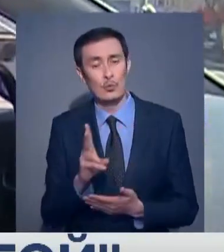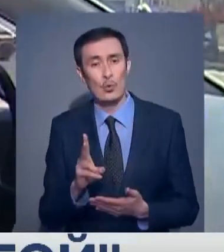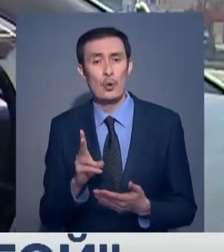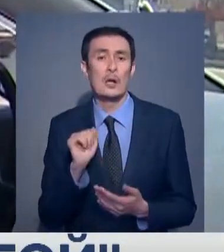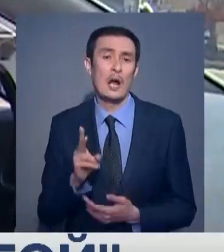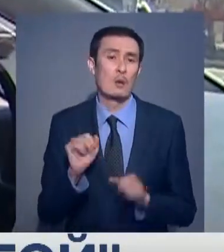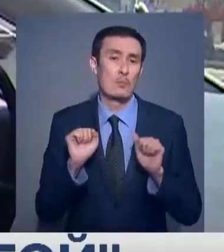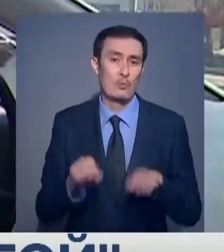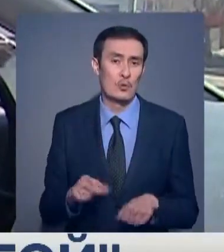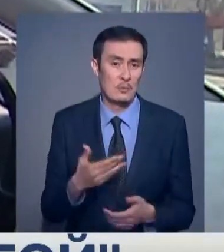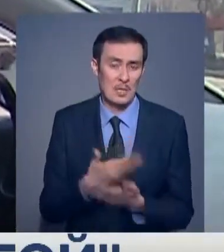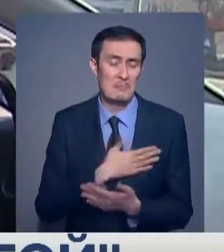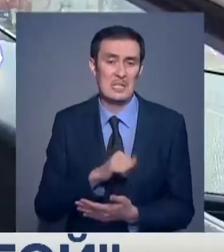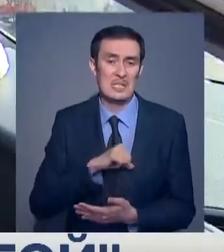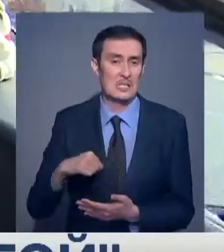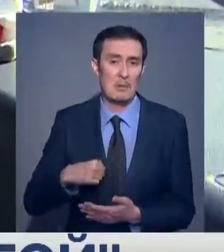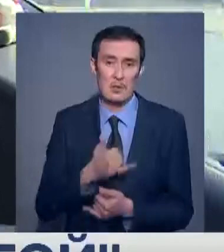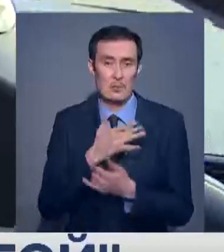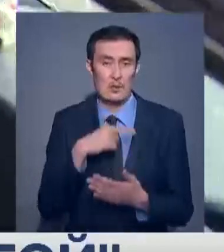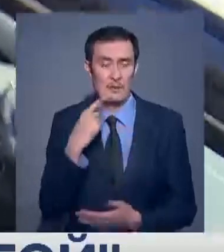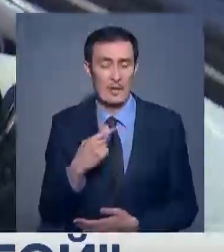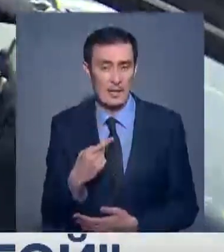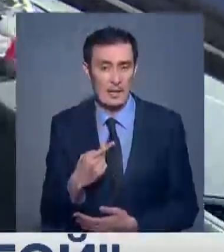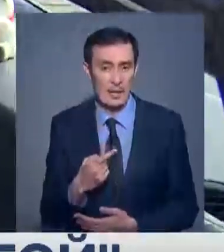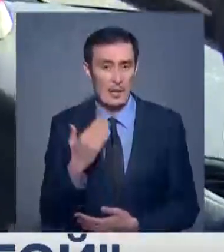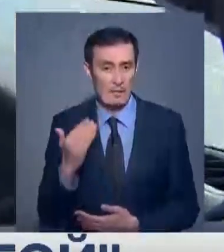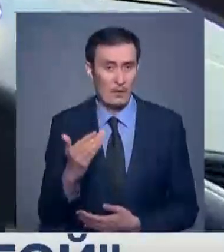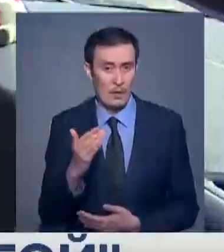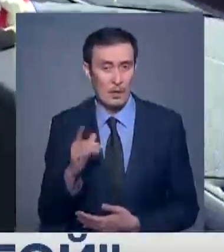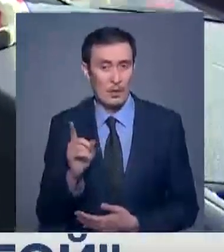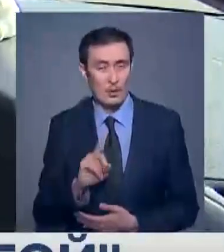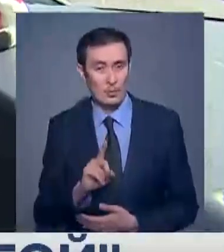сможет, мы сами не скажем. Скажите, вы